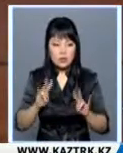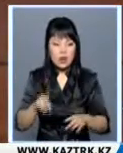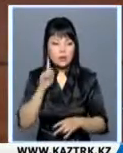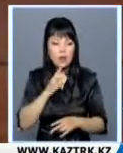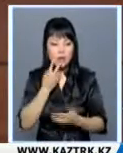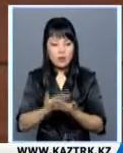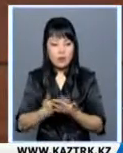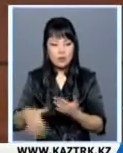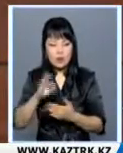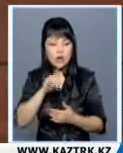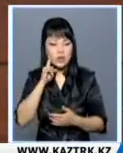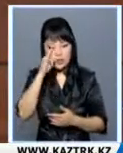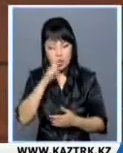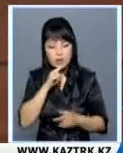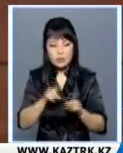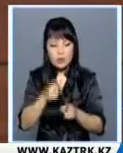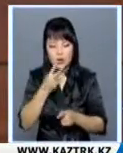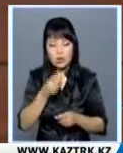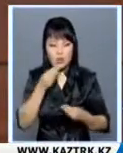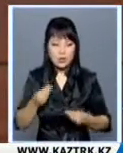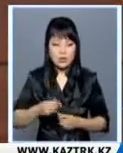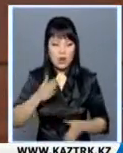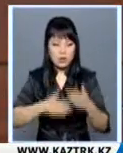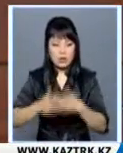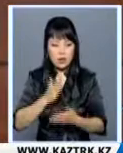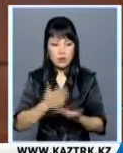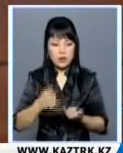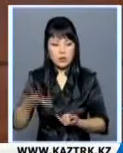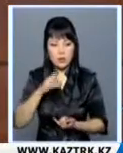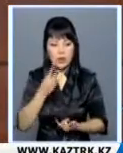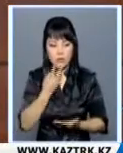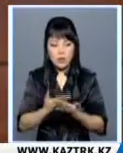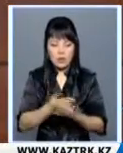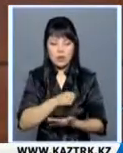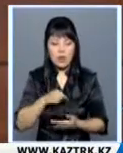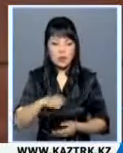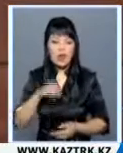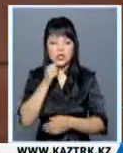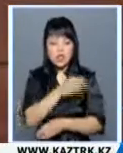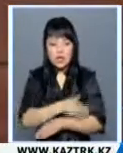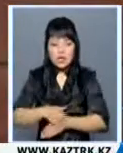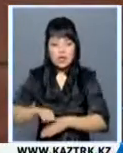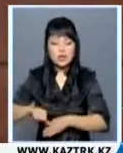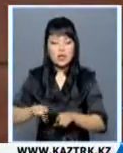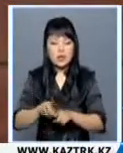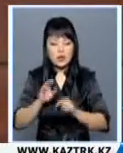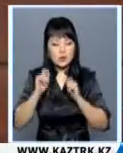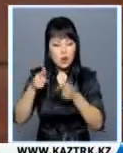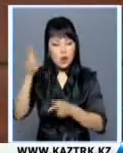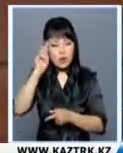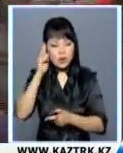пайдалануымыз керек. Қазақстандық жастардың білімпаздығы қуантады бізді. Олар тек өз елдерінде ғана білім алып қоймай, шет мемлекеттерде де білім алып